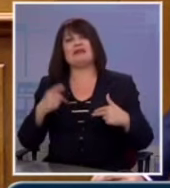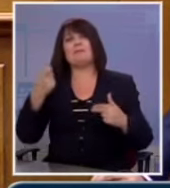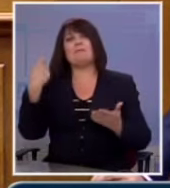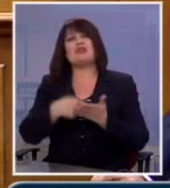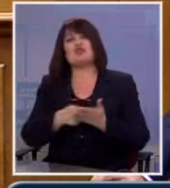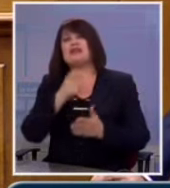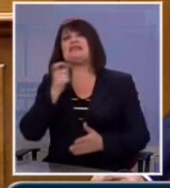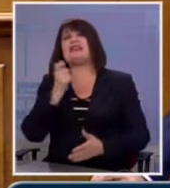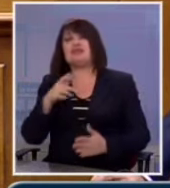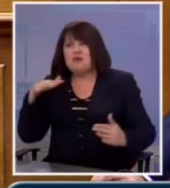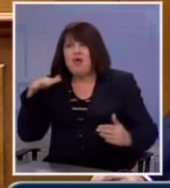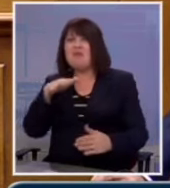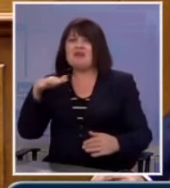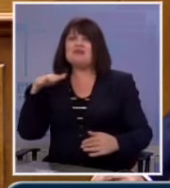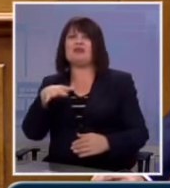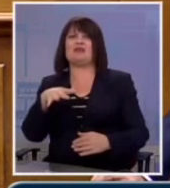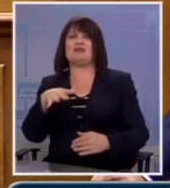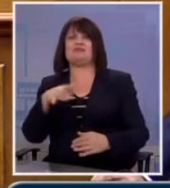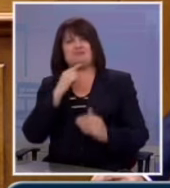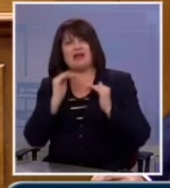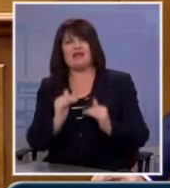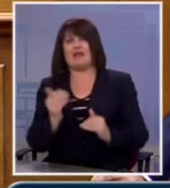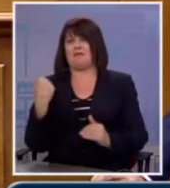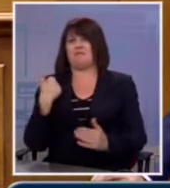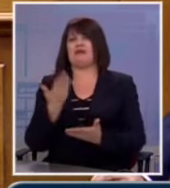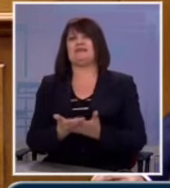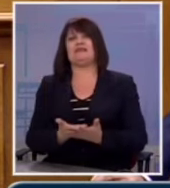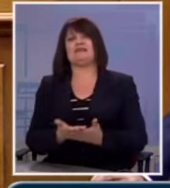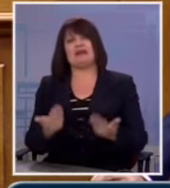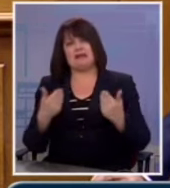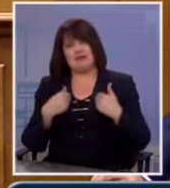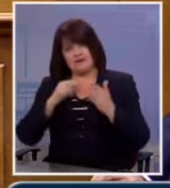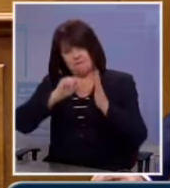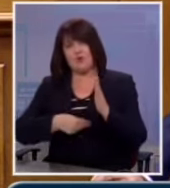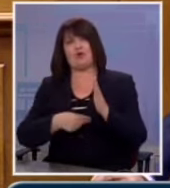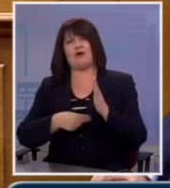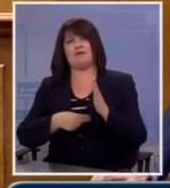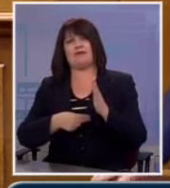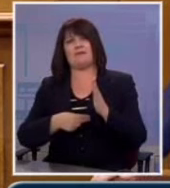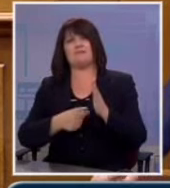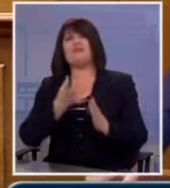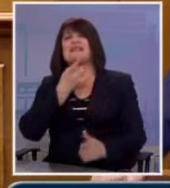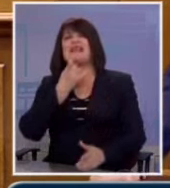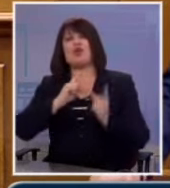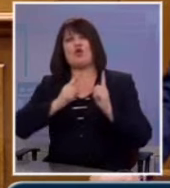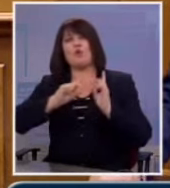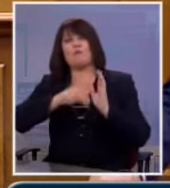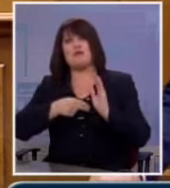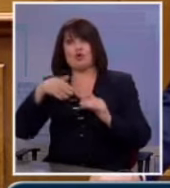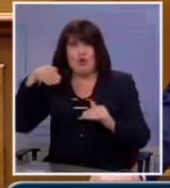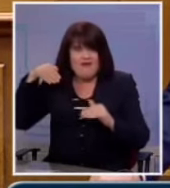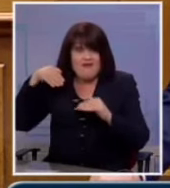και στους συνταξιούχους. Μας ζήτησαν να βάλουμε και εμείς την υπογραφή μας σε ένα ακόμη σκληρό μνημόνιο